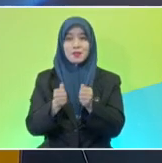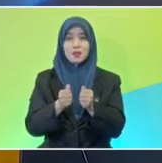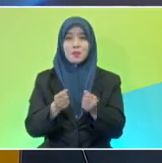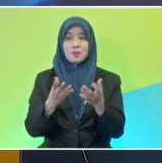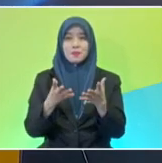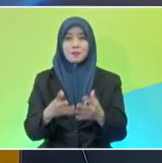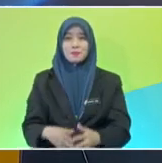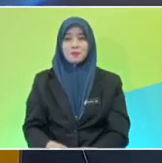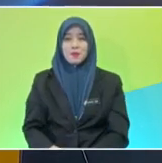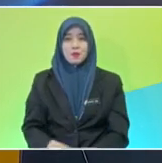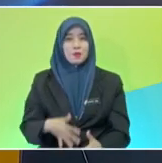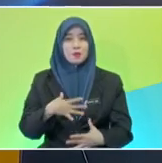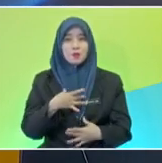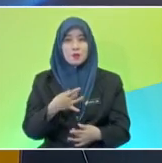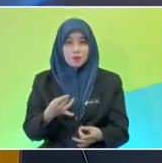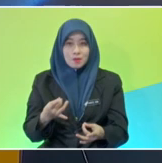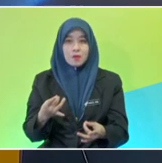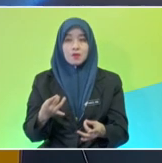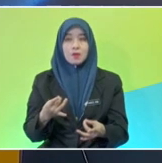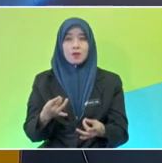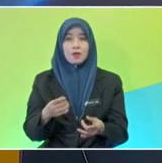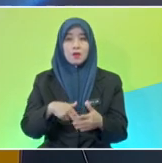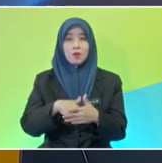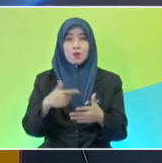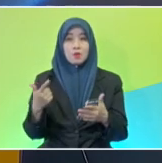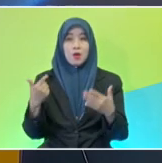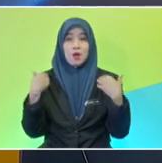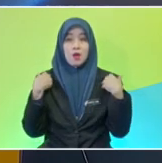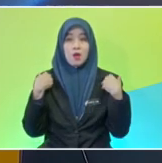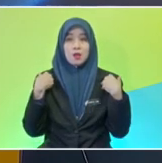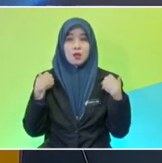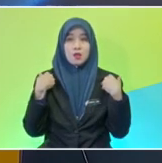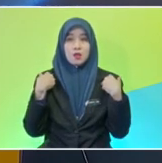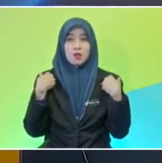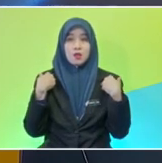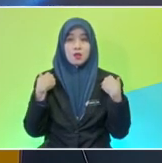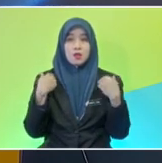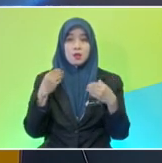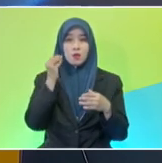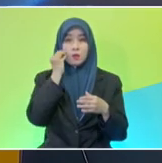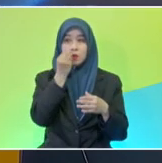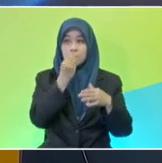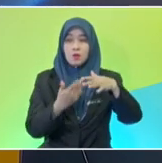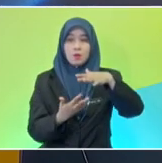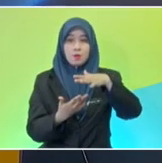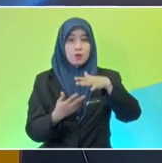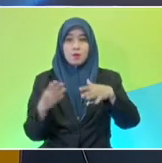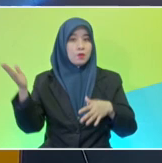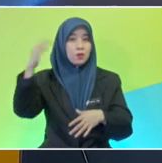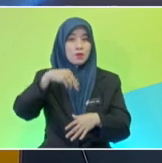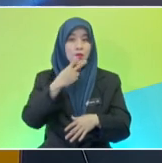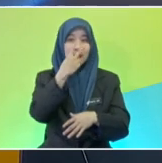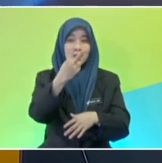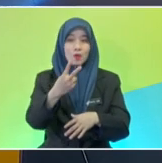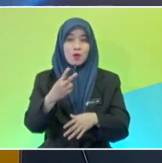seronoknya. Cikgu, dengar kata dekat luar ni ada tengah berlangsungnya bunga api cikgu. Nak pergi tengok tak? Jom kita tengok.